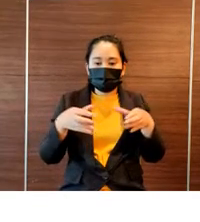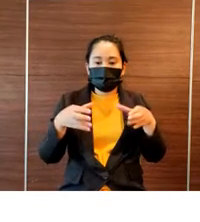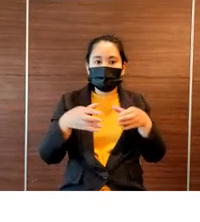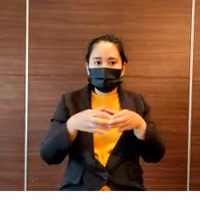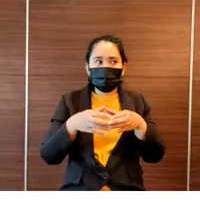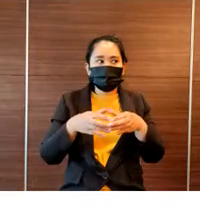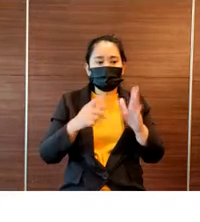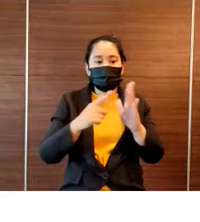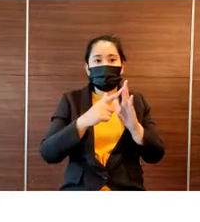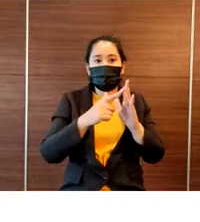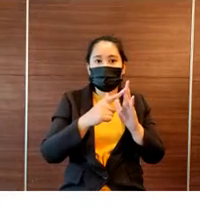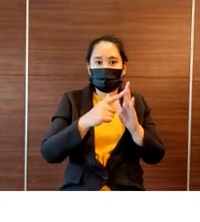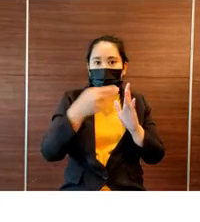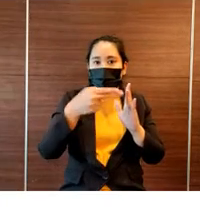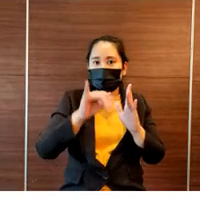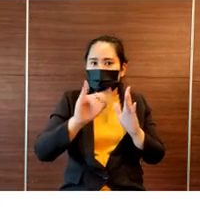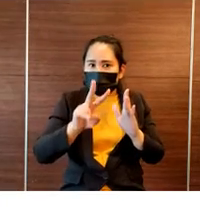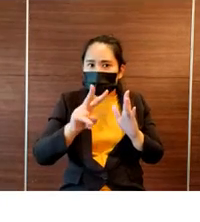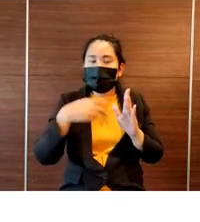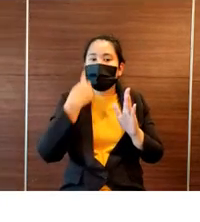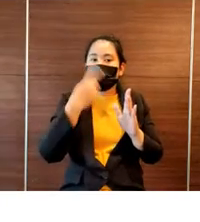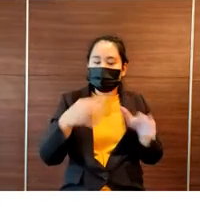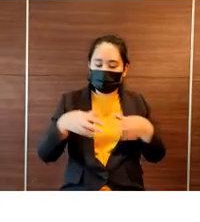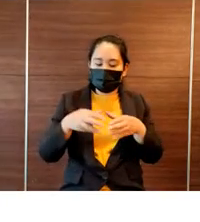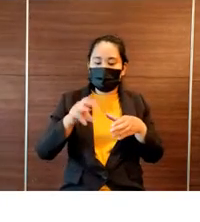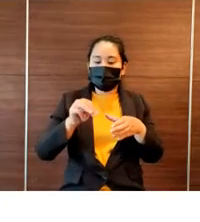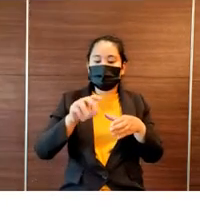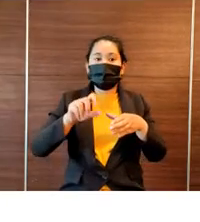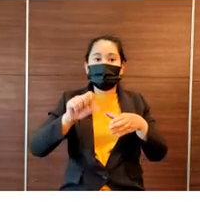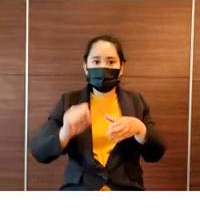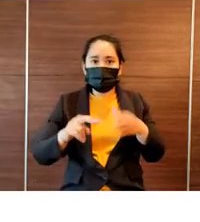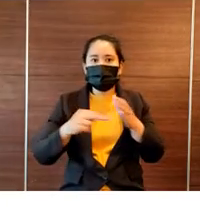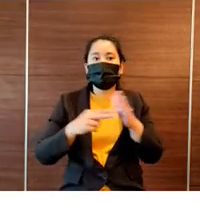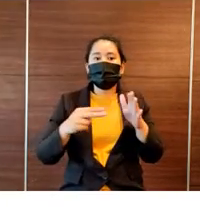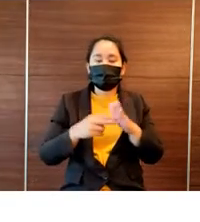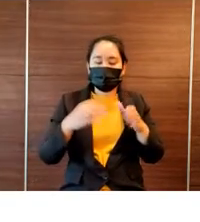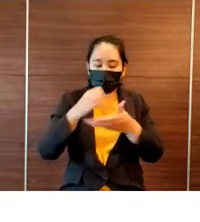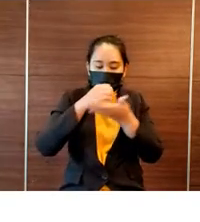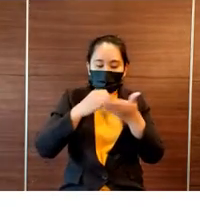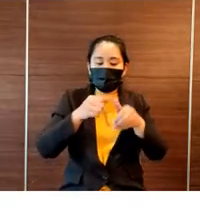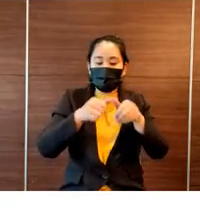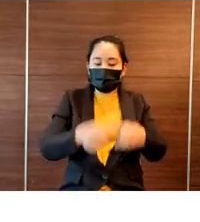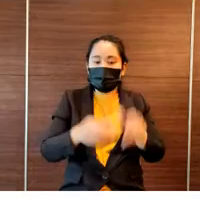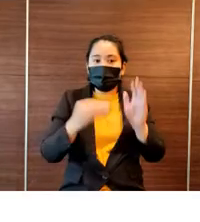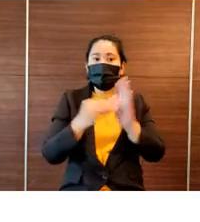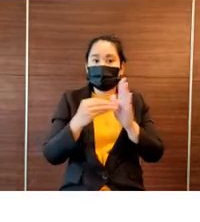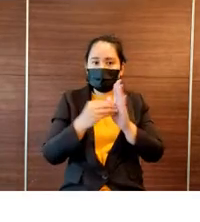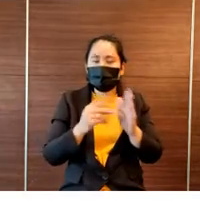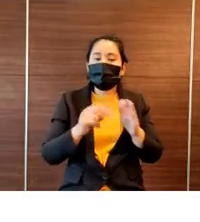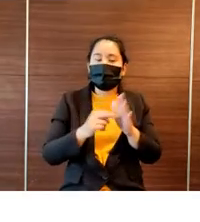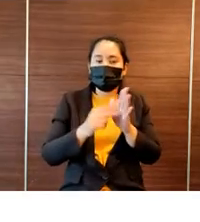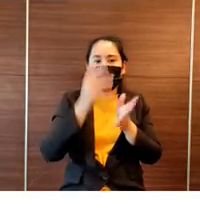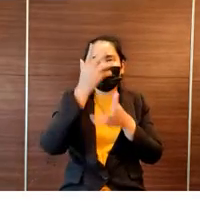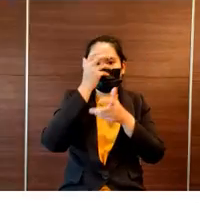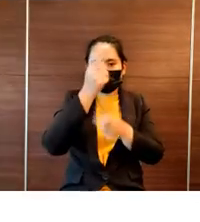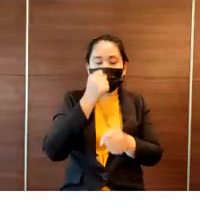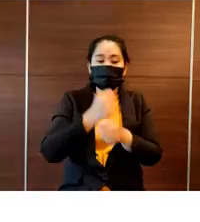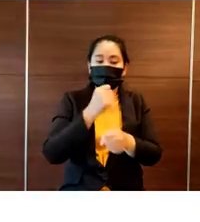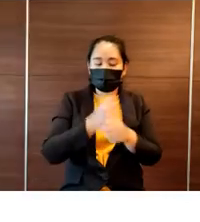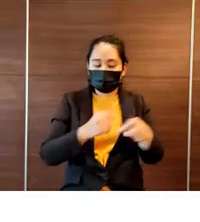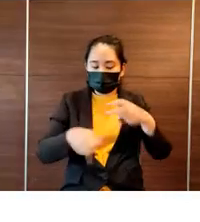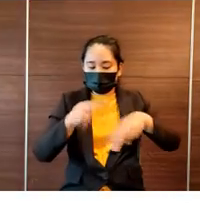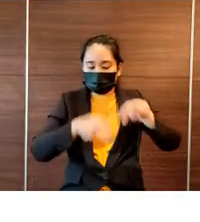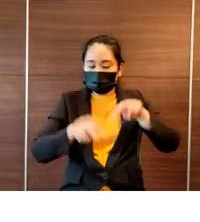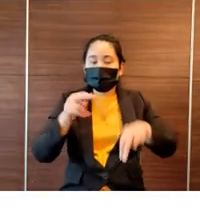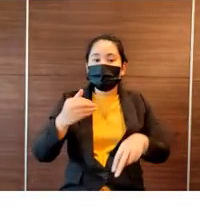ที่ติดเชื้อ HIV บนแผ่นดินไทยมันคือ MSM อ่ะที่ใช้สารเสพติดอาศัยอยู่ในกรุงเทพมหานคร ซึ่งเราก็สนใจมาโดยตลอดนะฮะแ